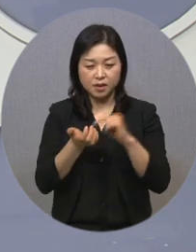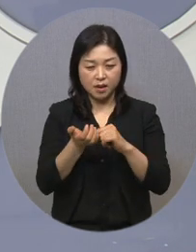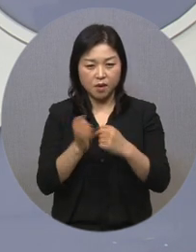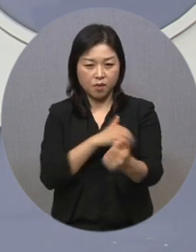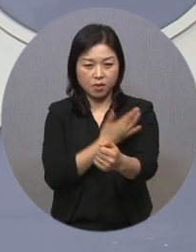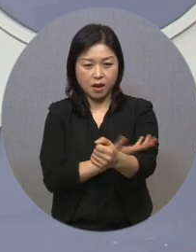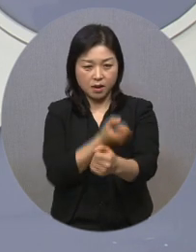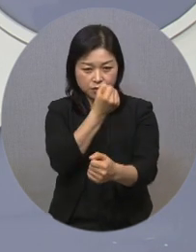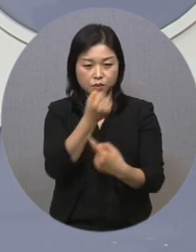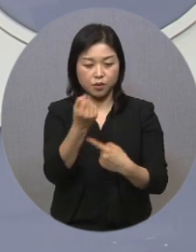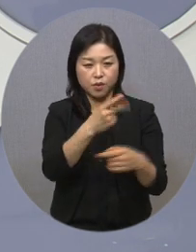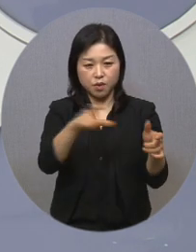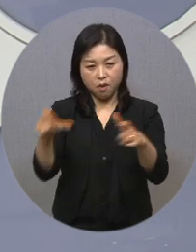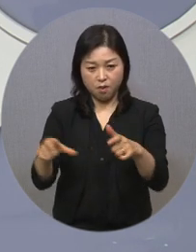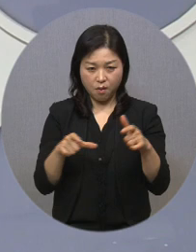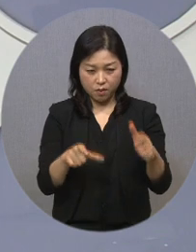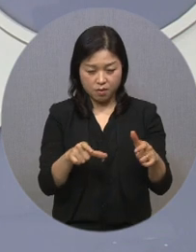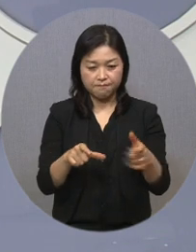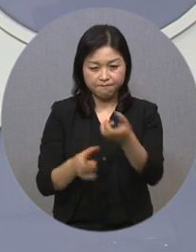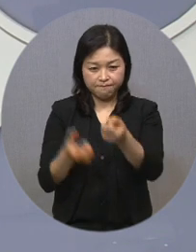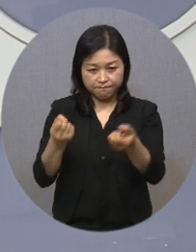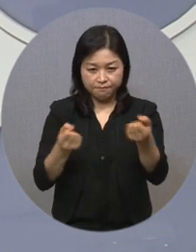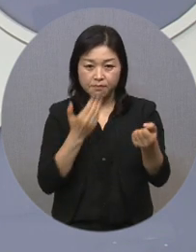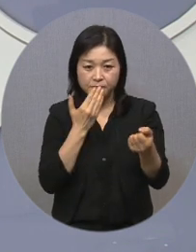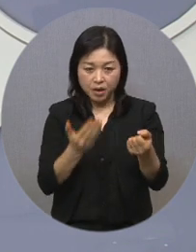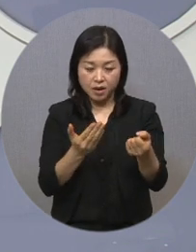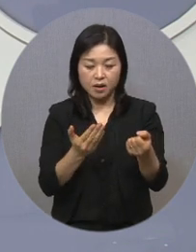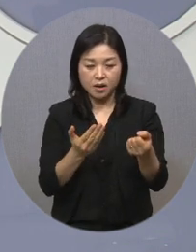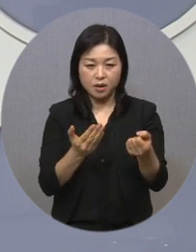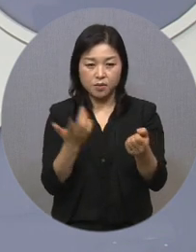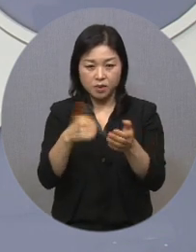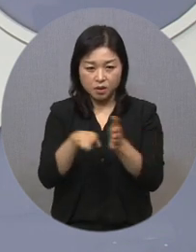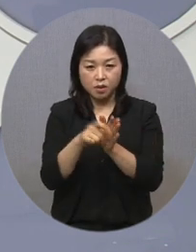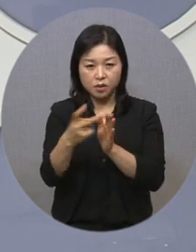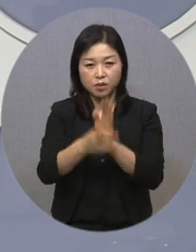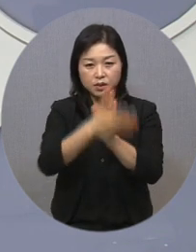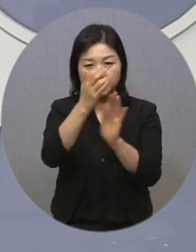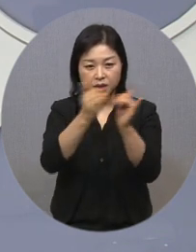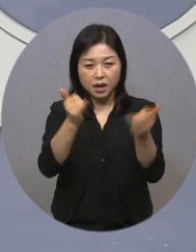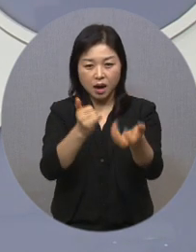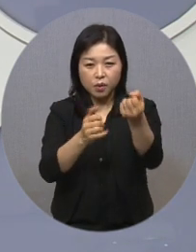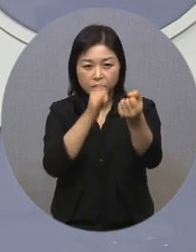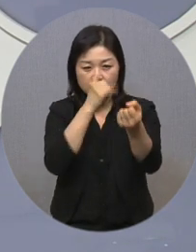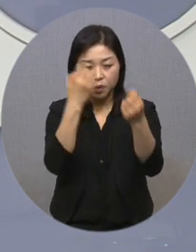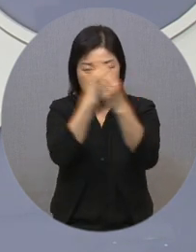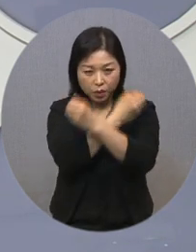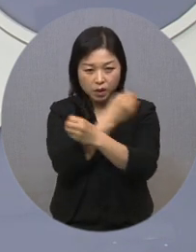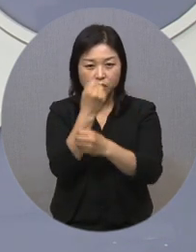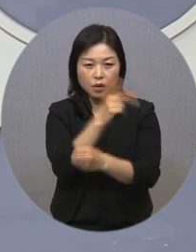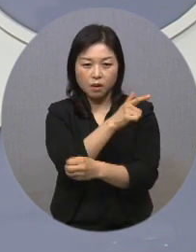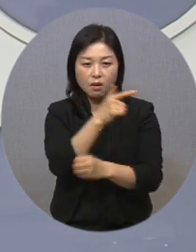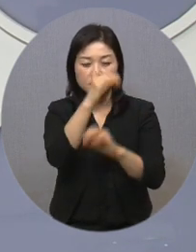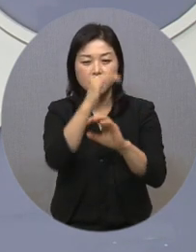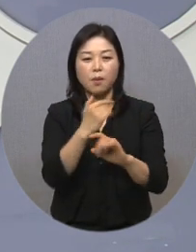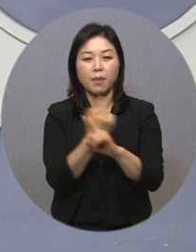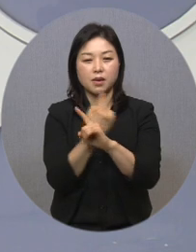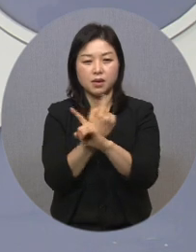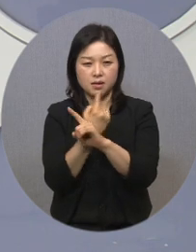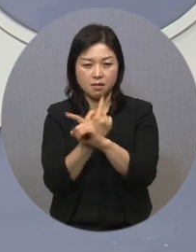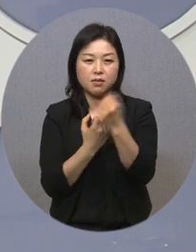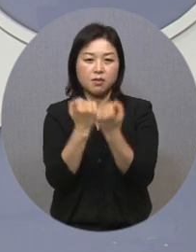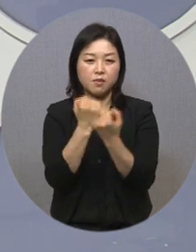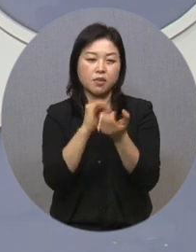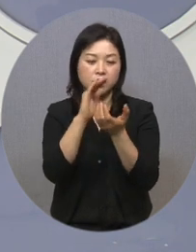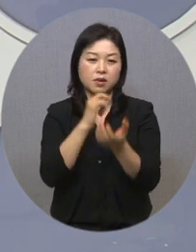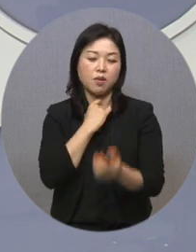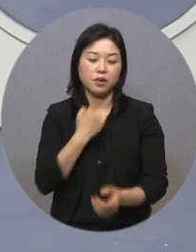확보하고 영역들을 확보하기 위해서 또한 시민들이 갖고 있는 오해나 어떤 내용들이 좀 바뀌는지 이러한 부분들을